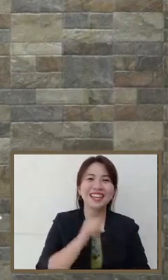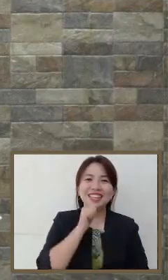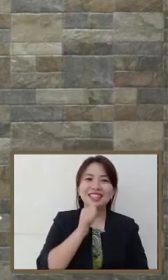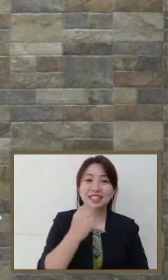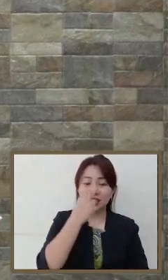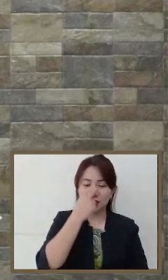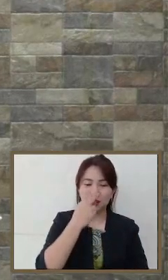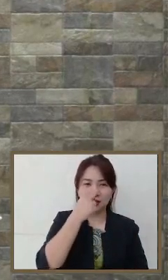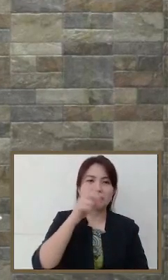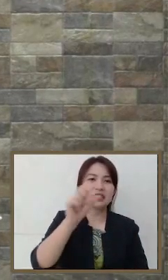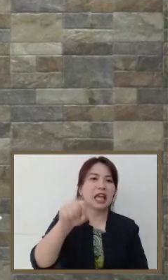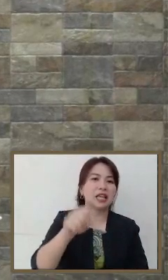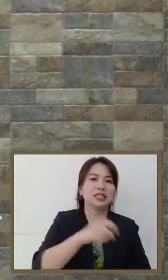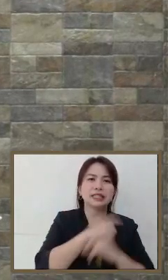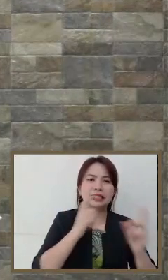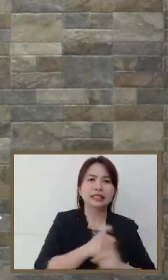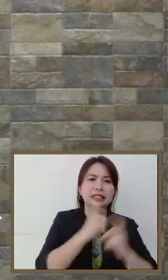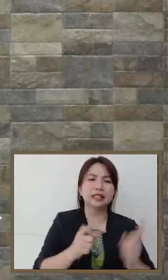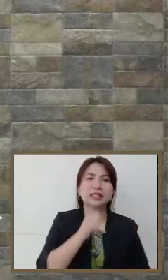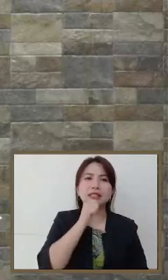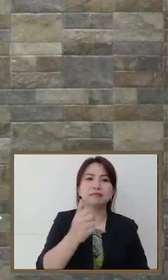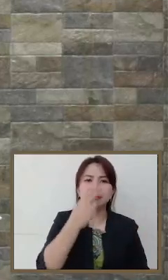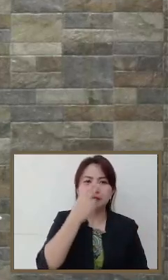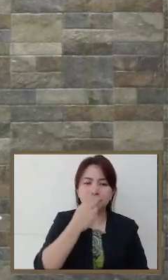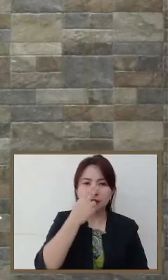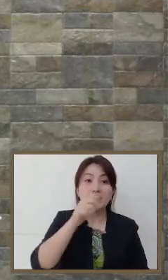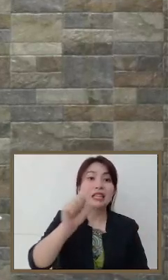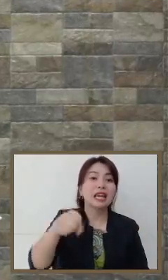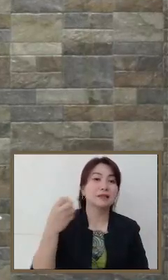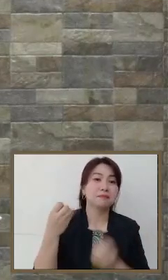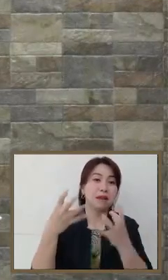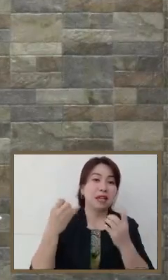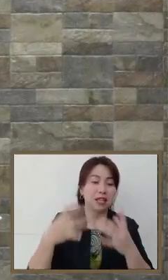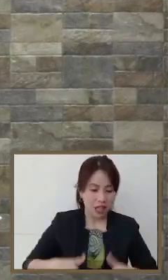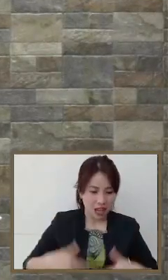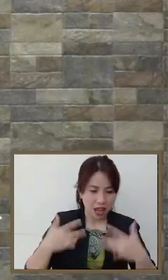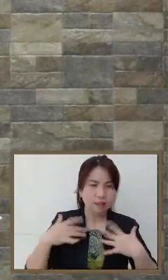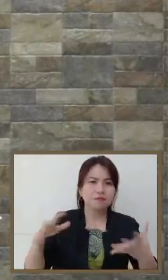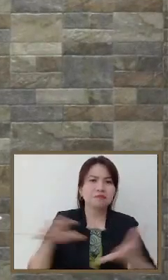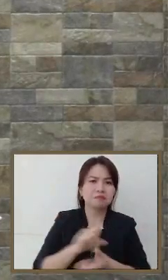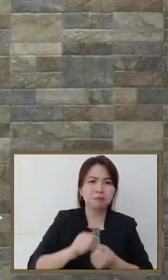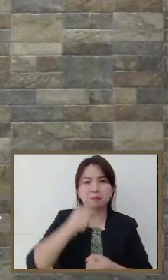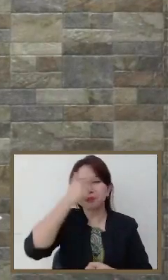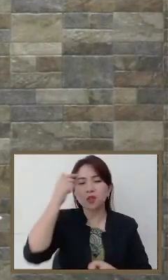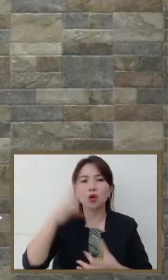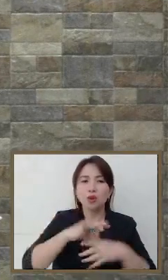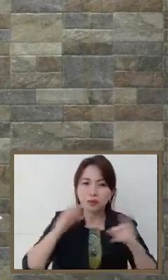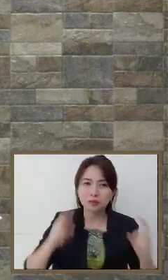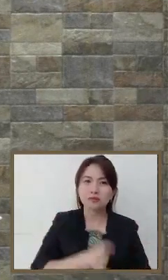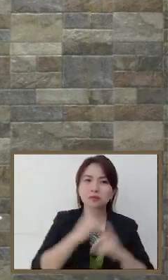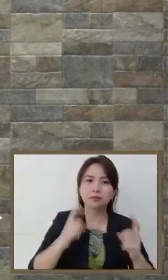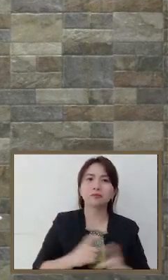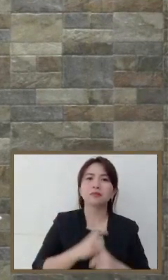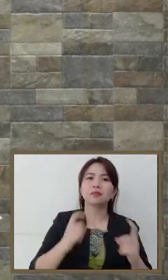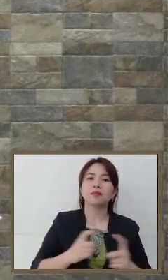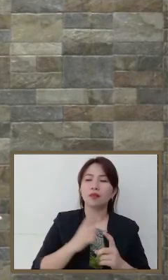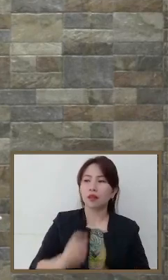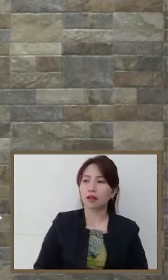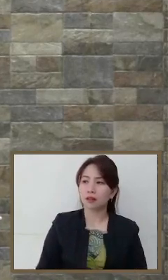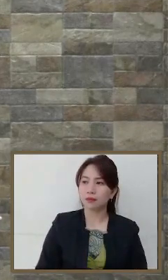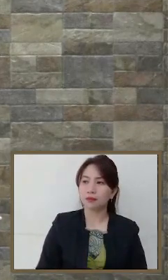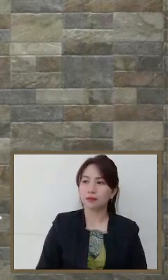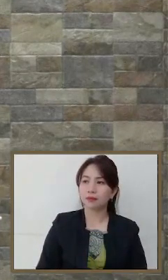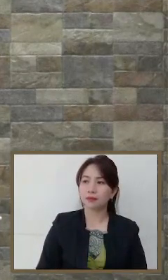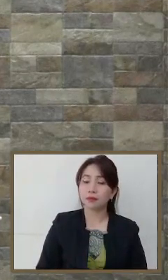Hindi biro ang kasalanan Maraming buhay na sinira because of sin napakaraming buhay na sinira at